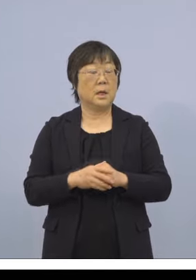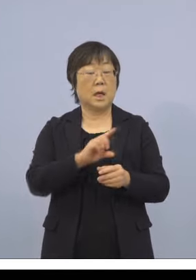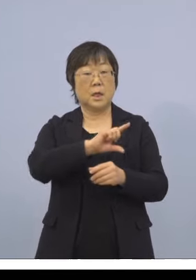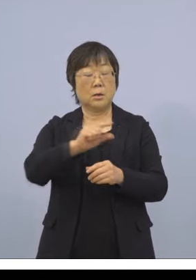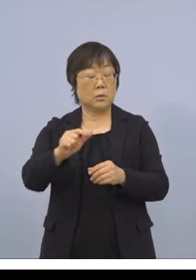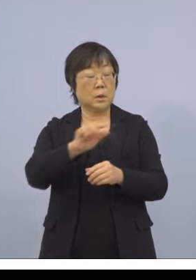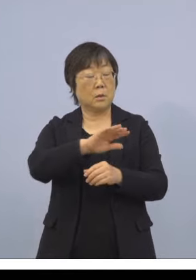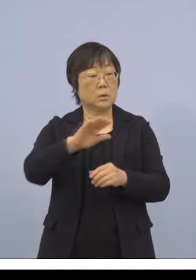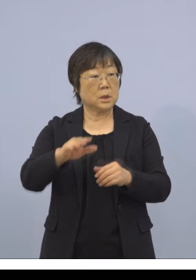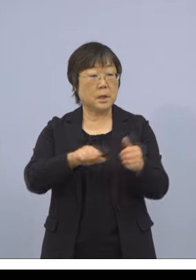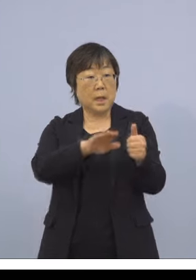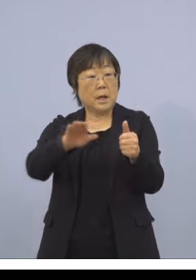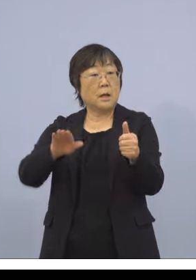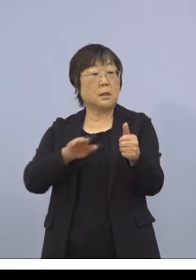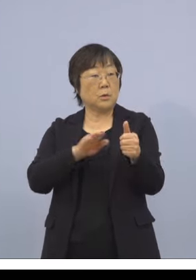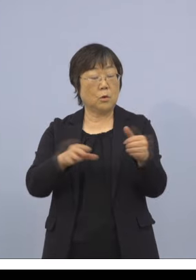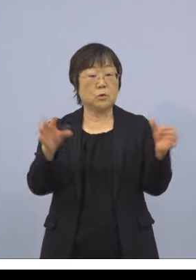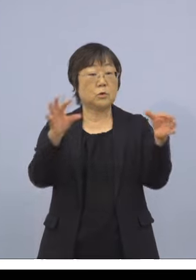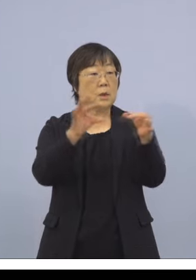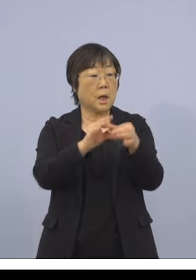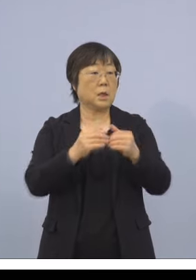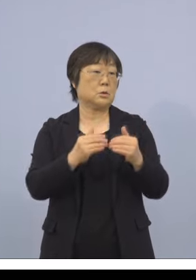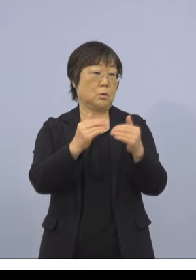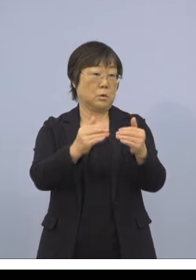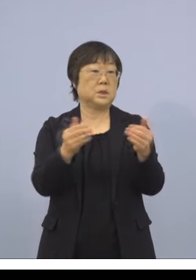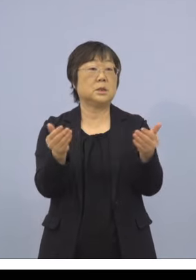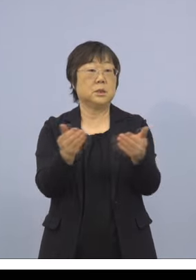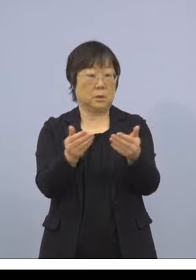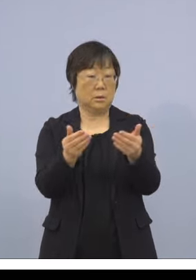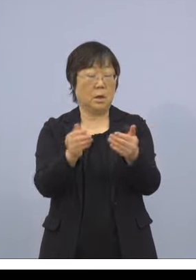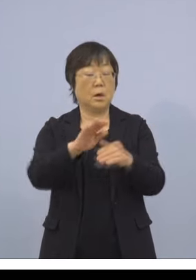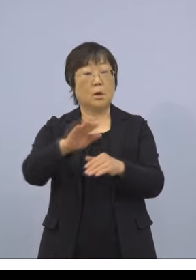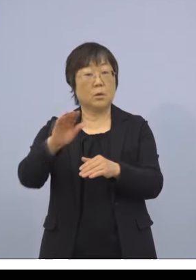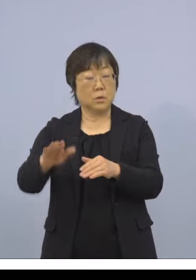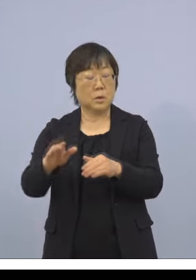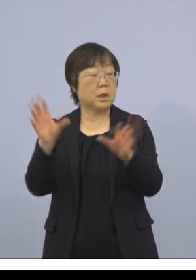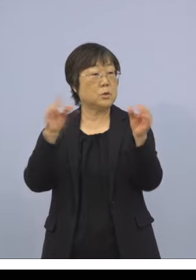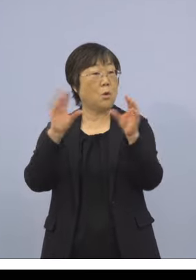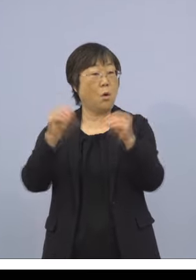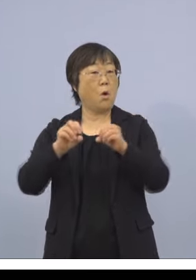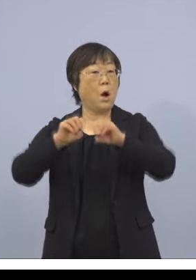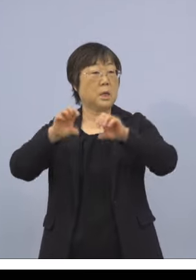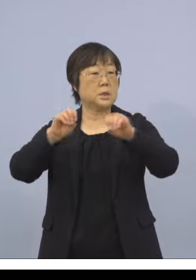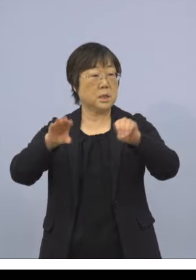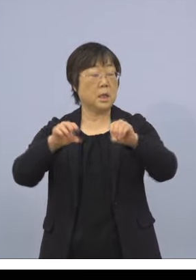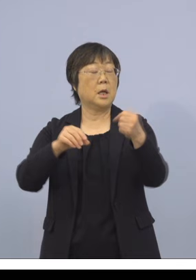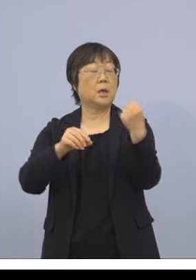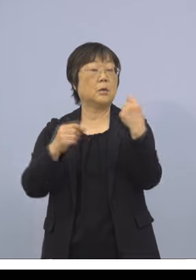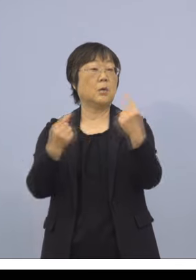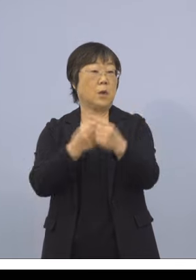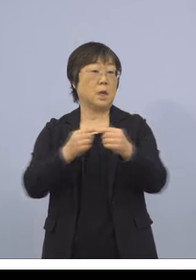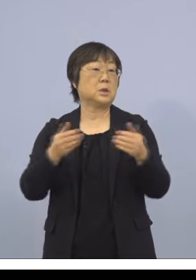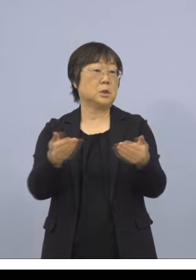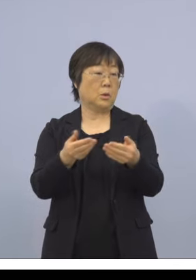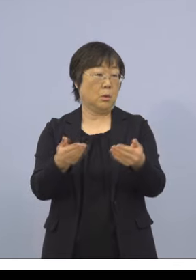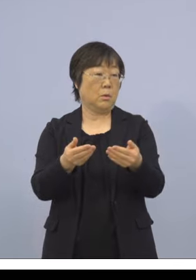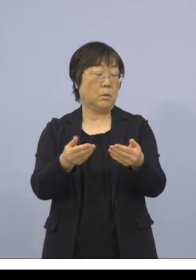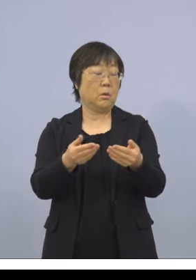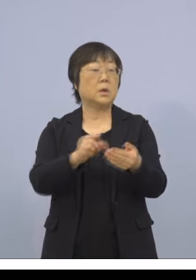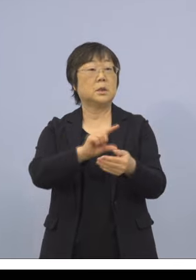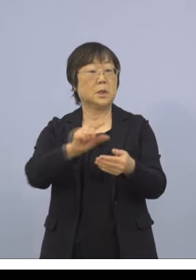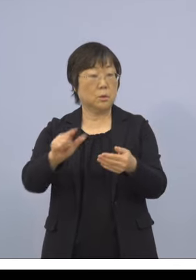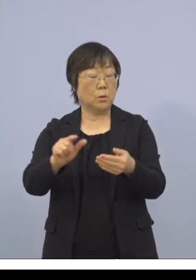な子育て環境のつながり促進事業、そして子育て情報発信強化事業、こういったもの